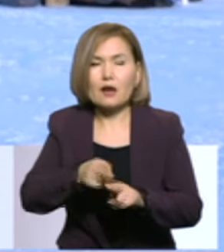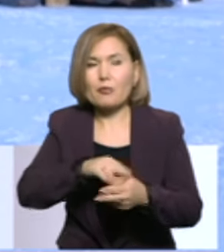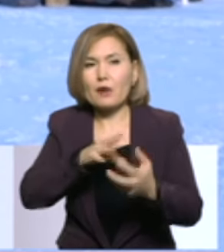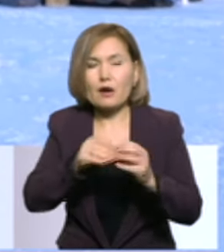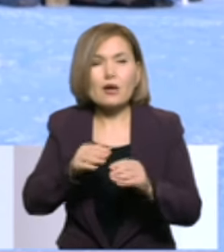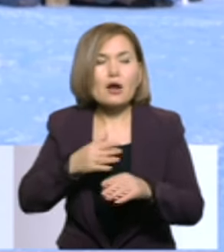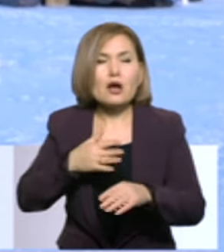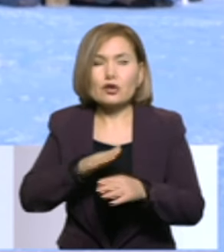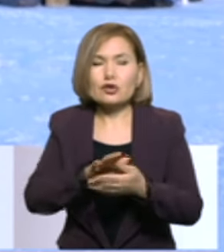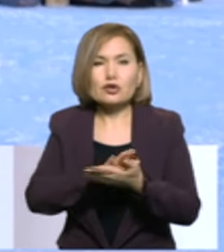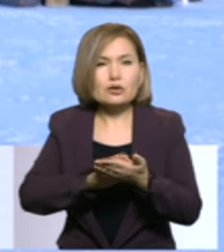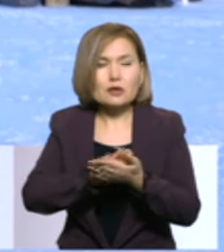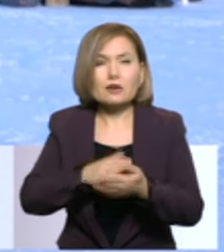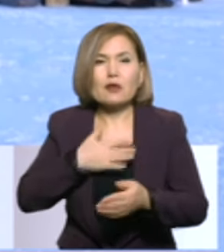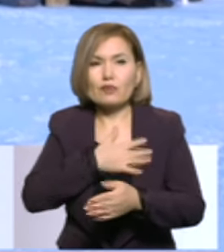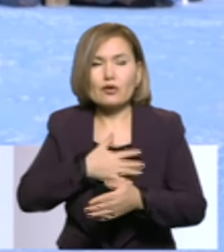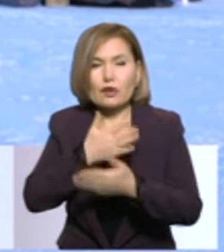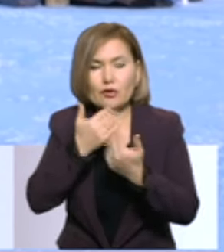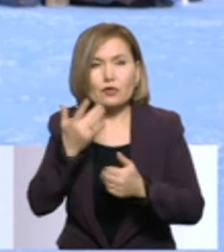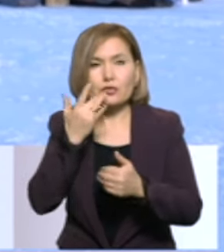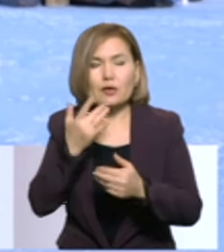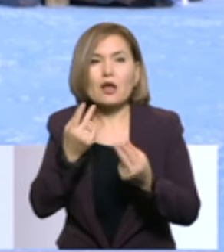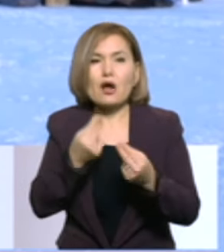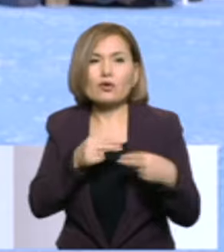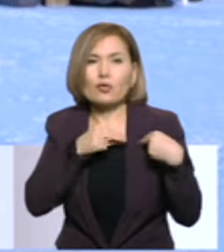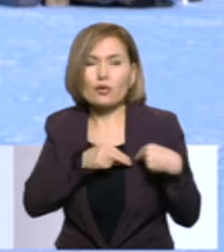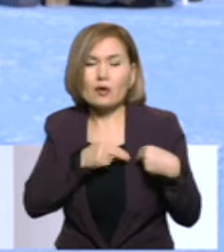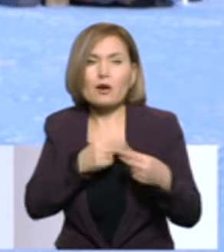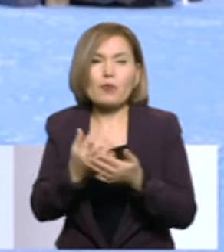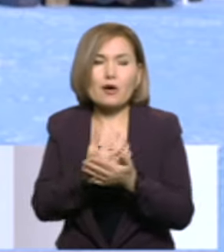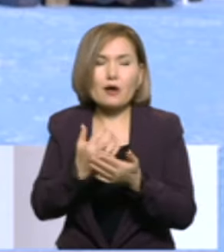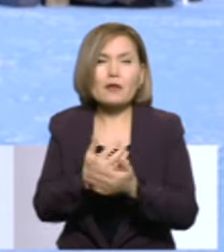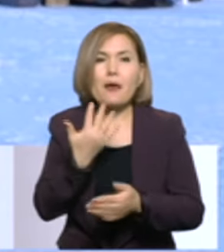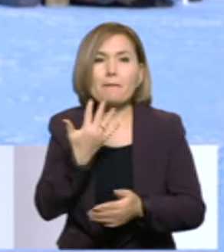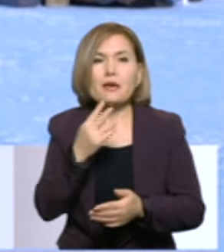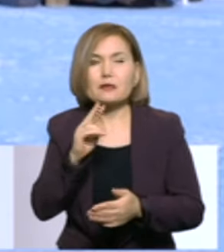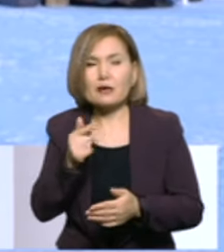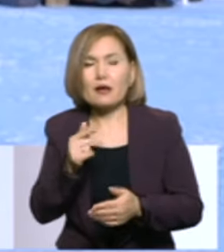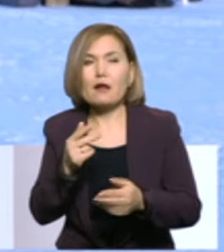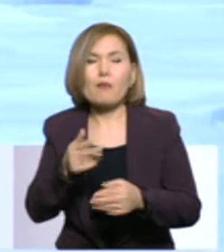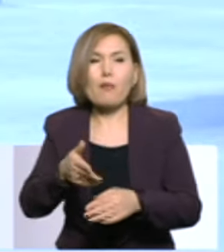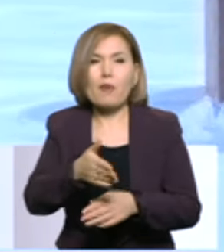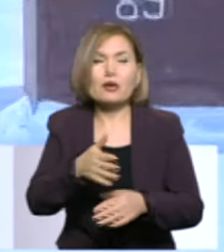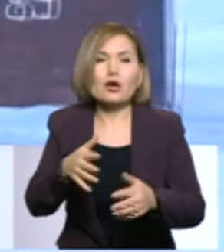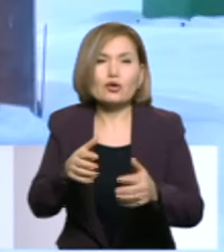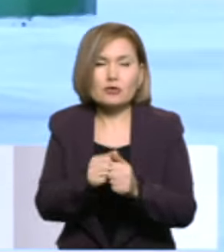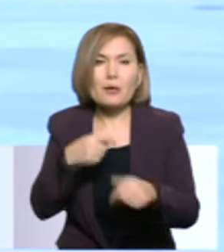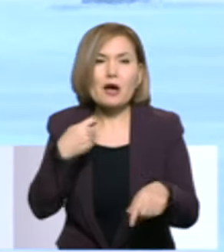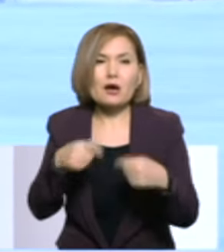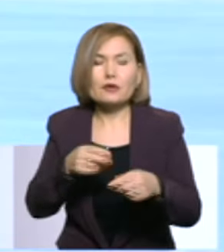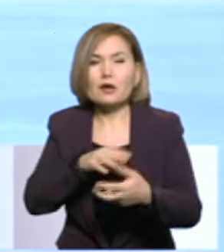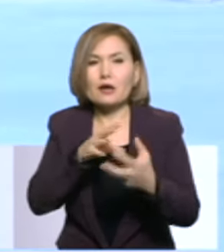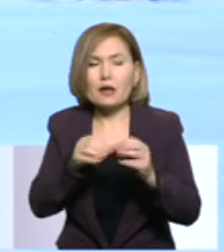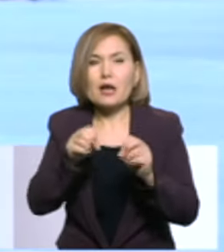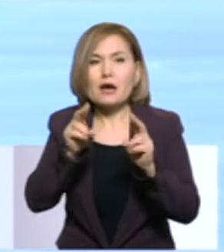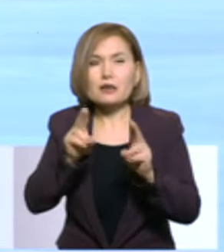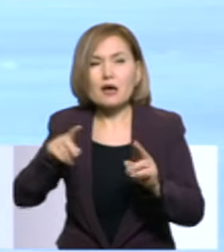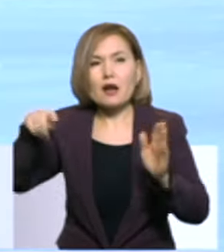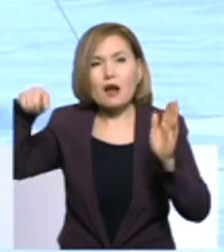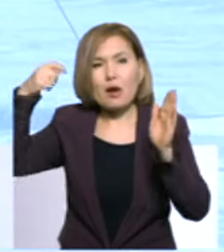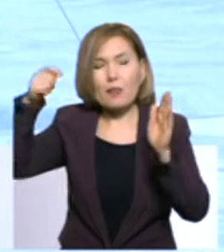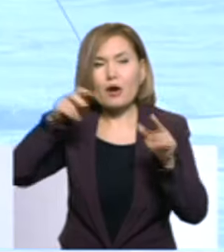нәрсеге алаңдамай, тынымсыз еңбек етеміз. Бір күнде шамамен 5 келіге жуық балық аулаймыз. Тау үстінде арнайы бейне